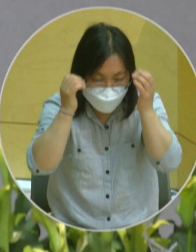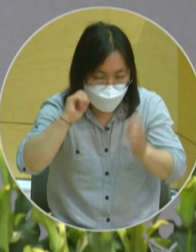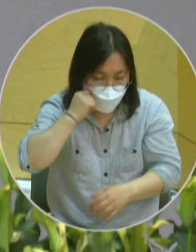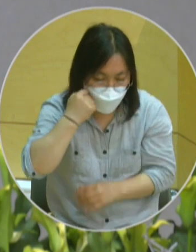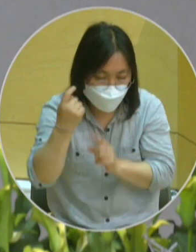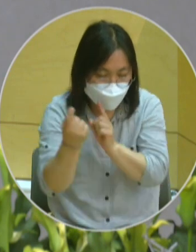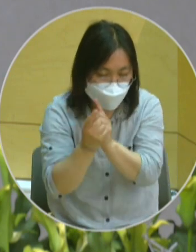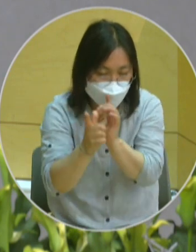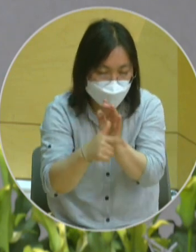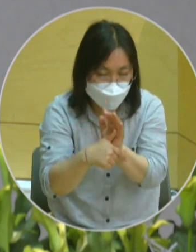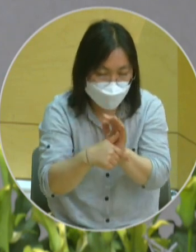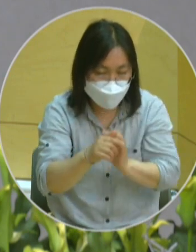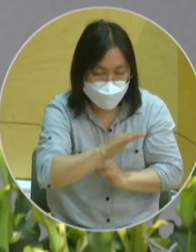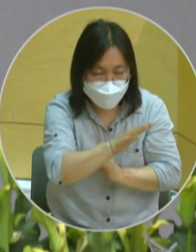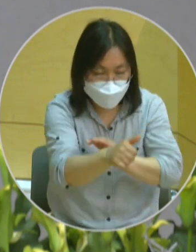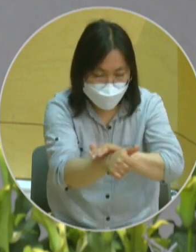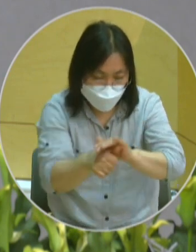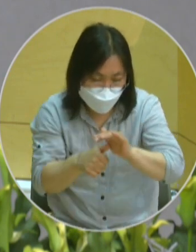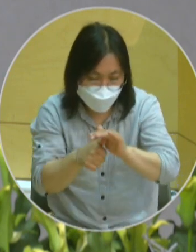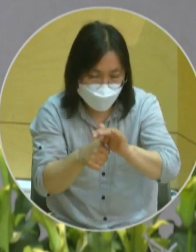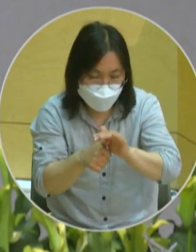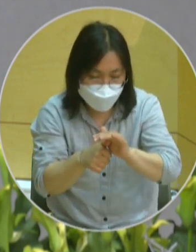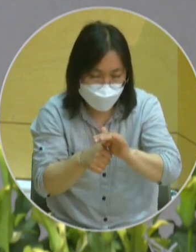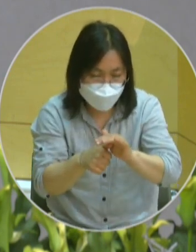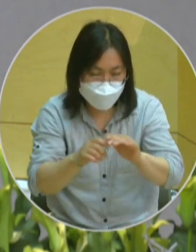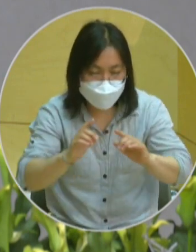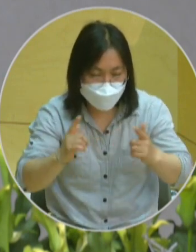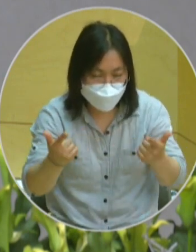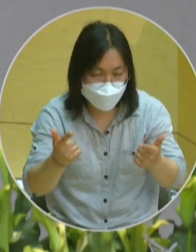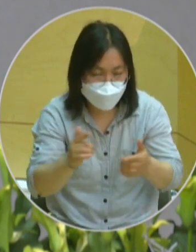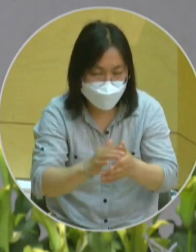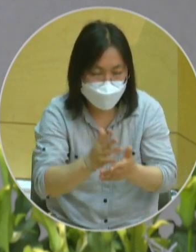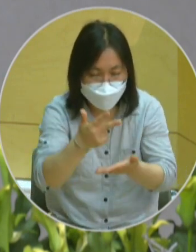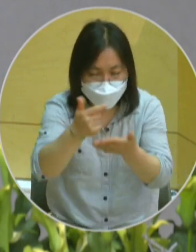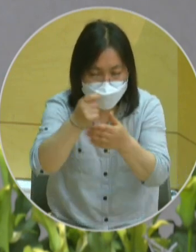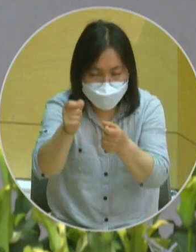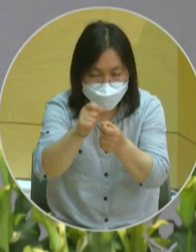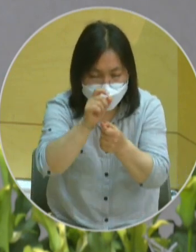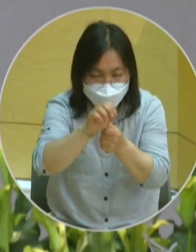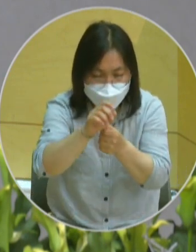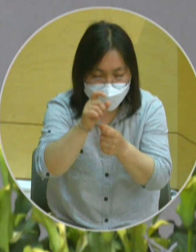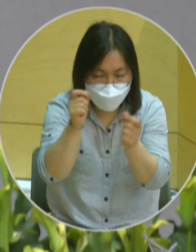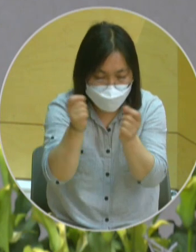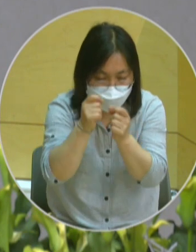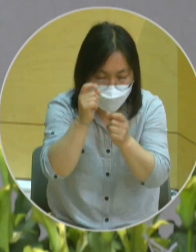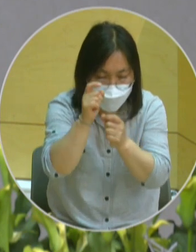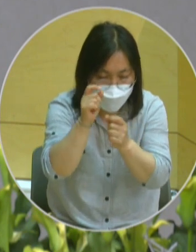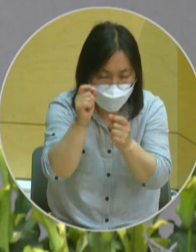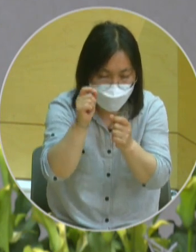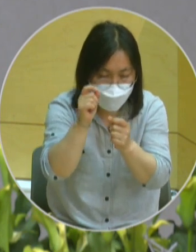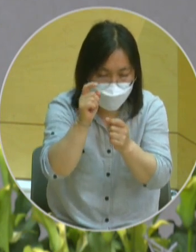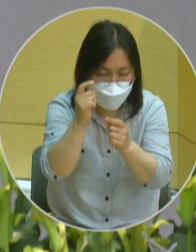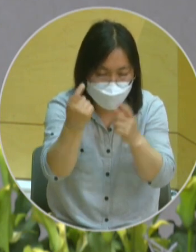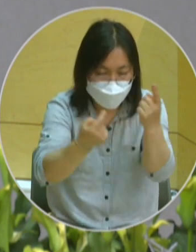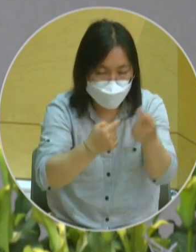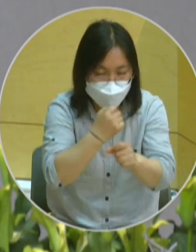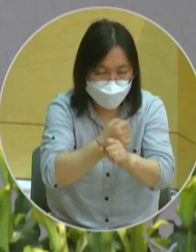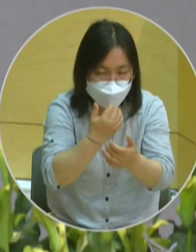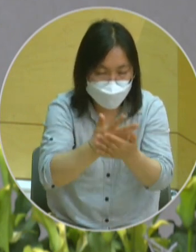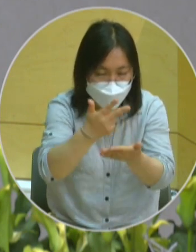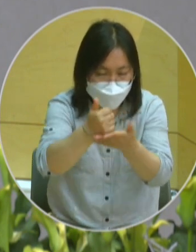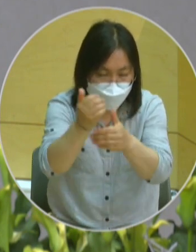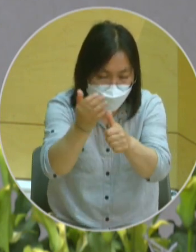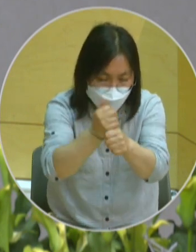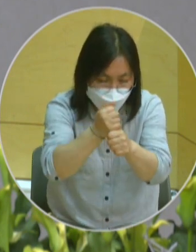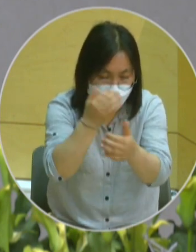때 오히려 뒤로 물러나 침륜에 빠지지 않고 주 앞에 더 가까이 다가가게 하시고 주님 더 붙들게